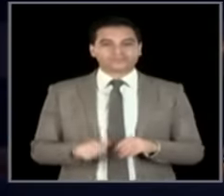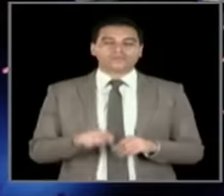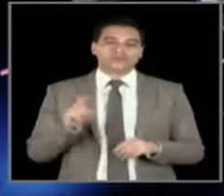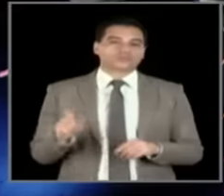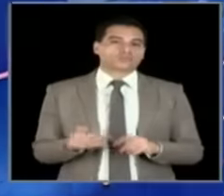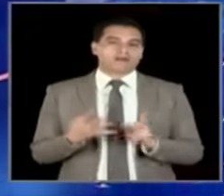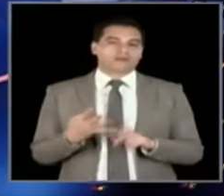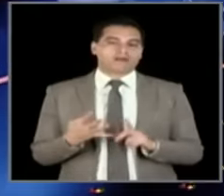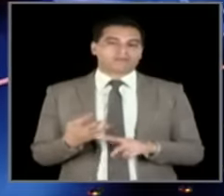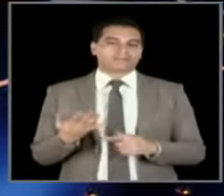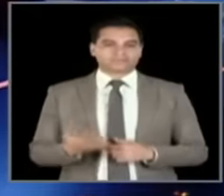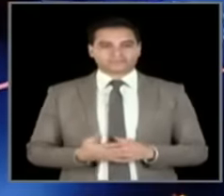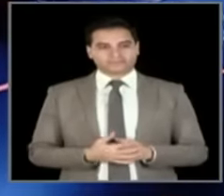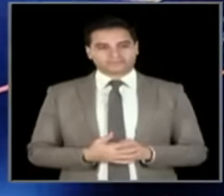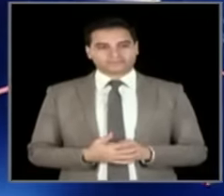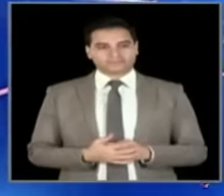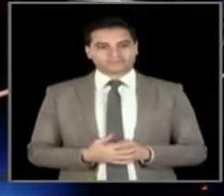الرابع.